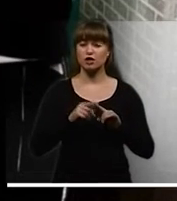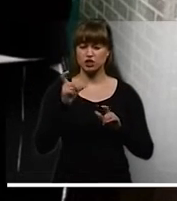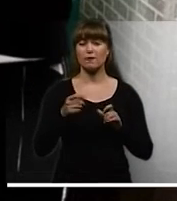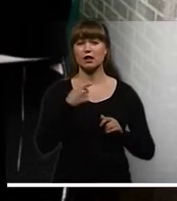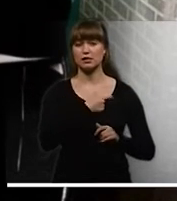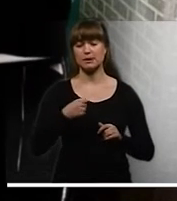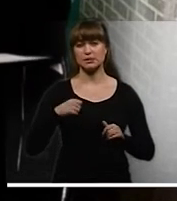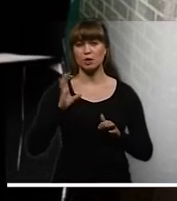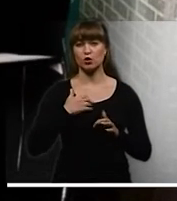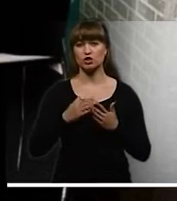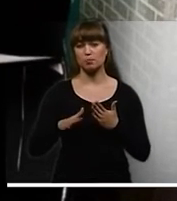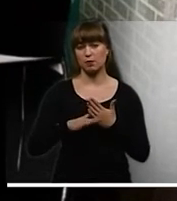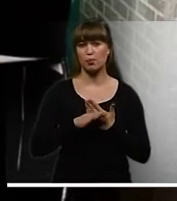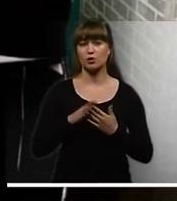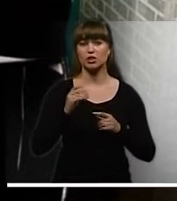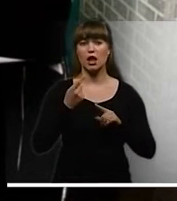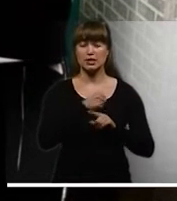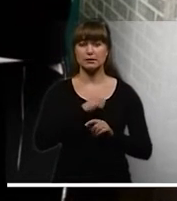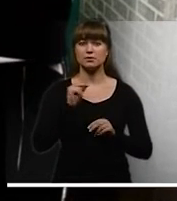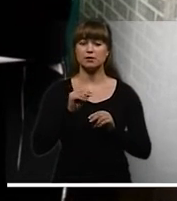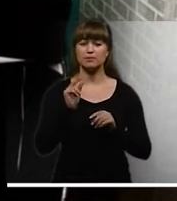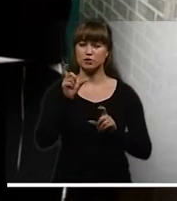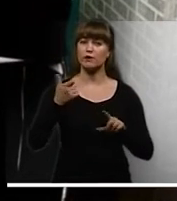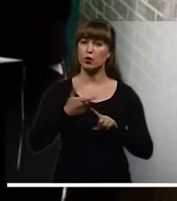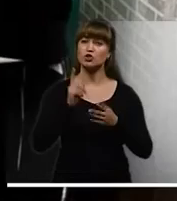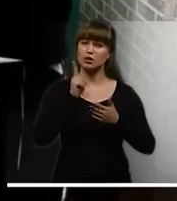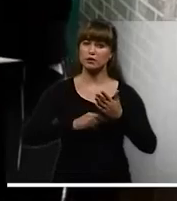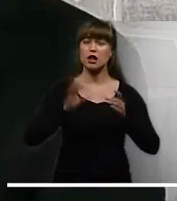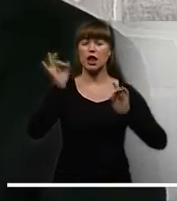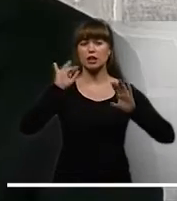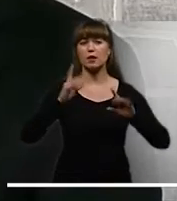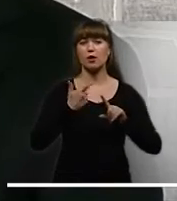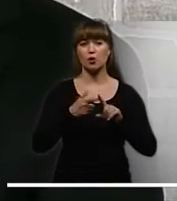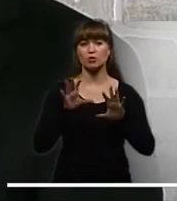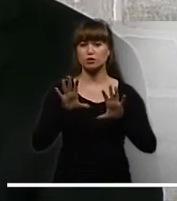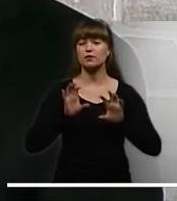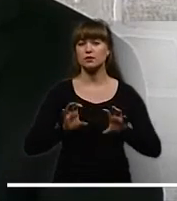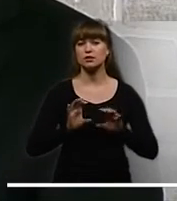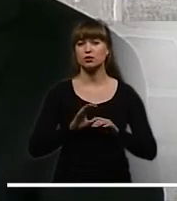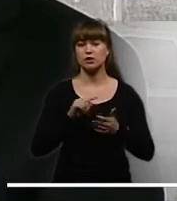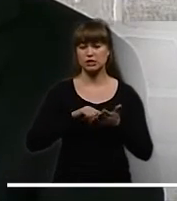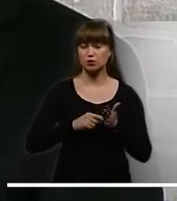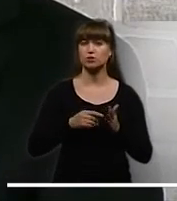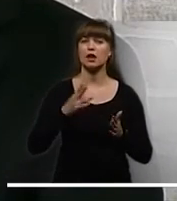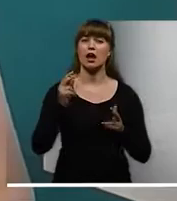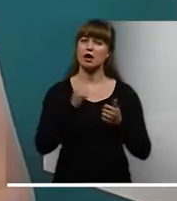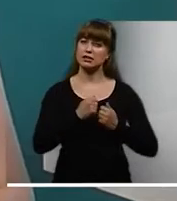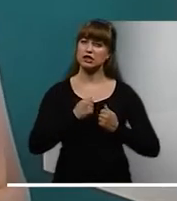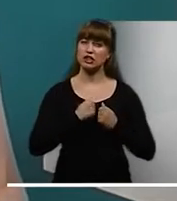сам себе помочь, как-то себе сделать лучше. Да, и он очень доверчив, потому что реклама иногда очень настойчива. К